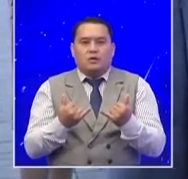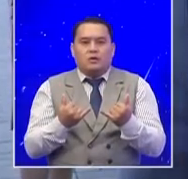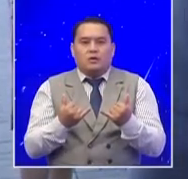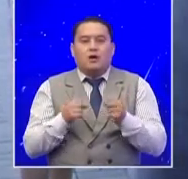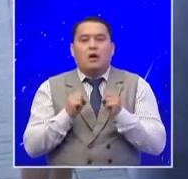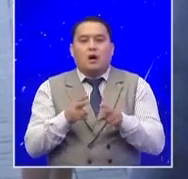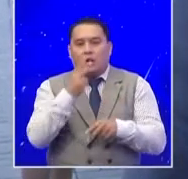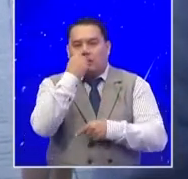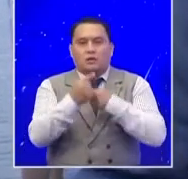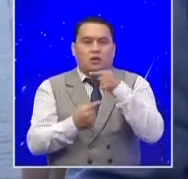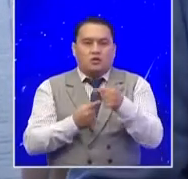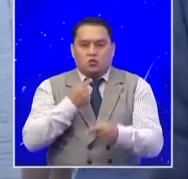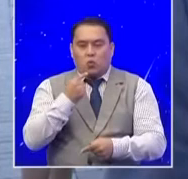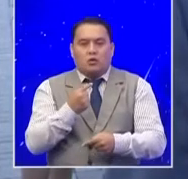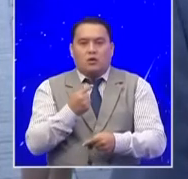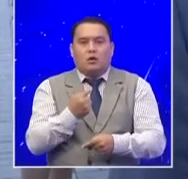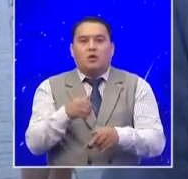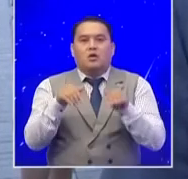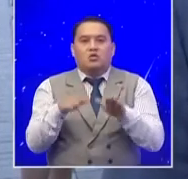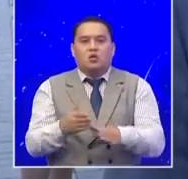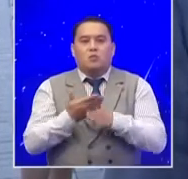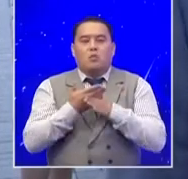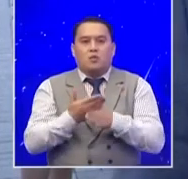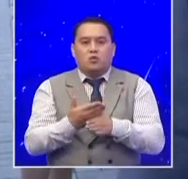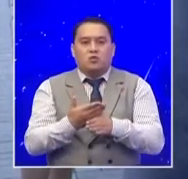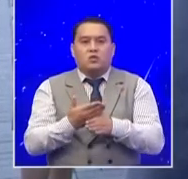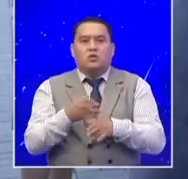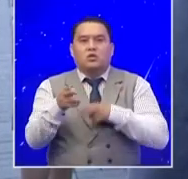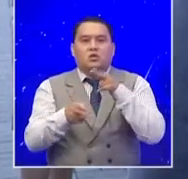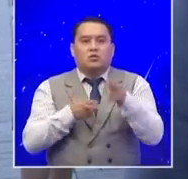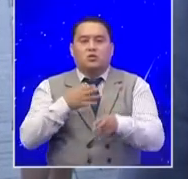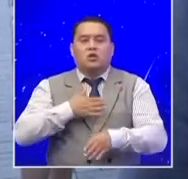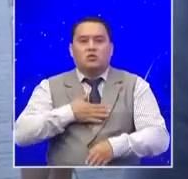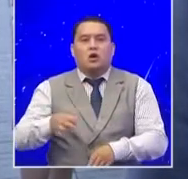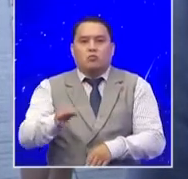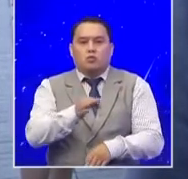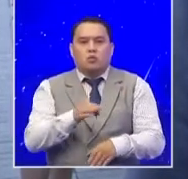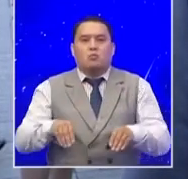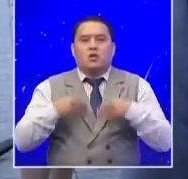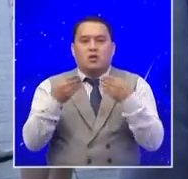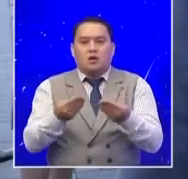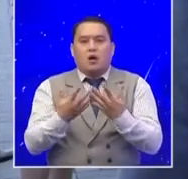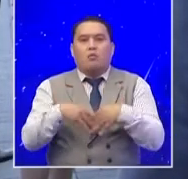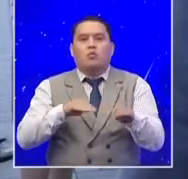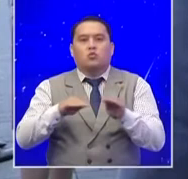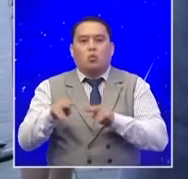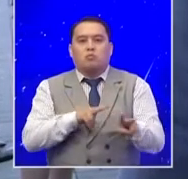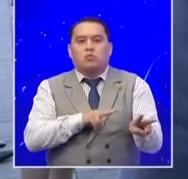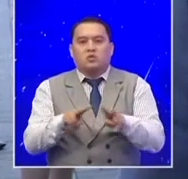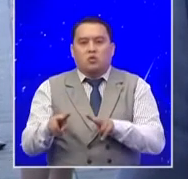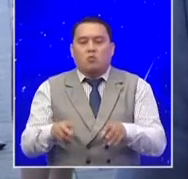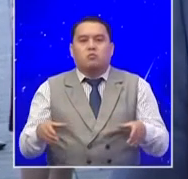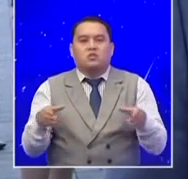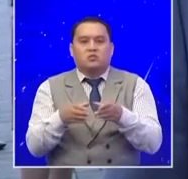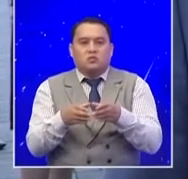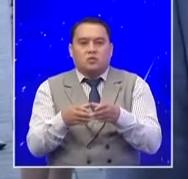как традиционно, вот решили помочь детской хирургии нашей областной и передаем ее оборудование, мониторы для пациентов